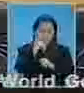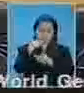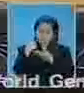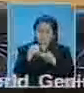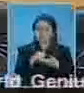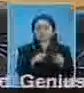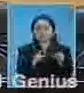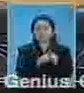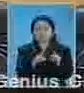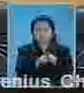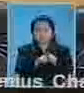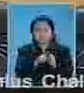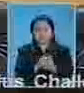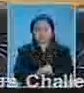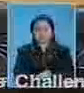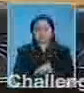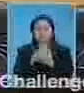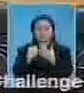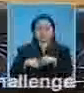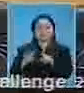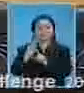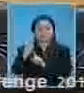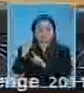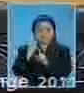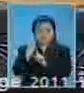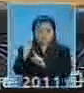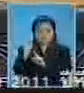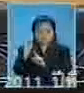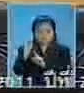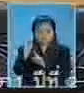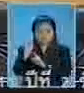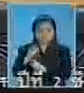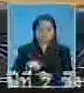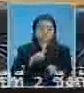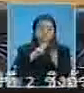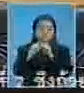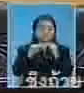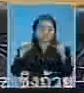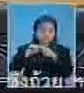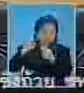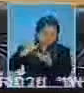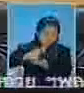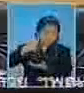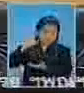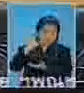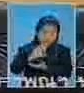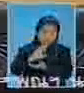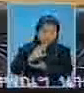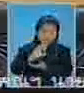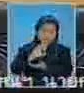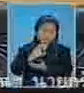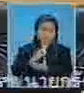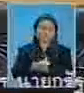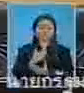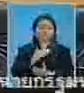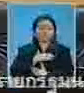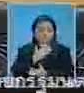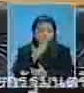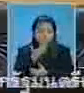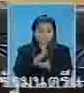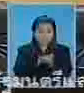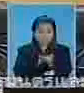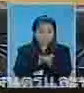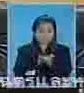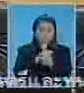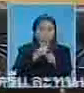ครับคราวนี้ในส่วนของประเด็นที่7ท่านพูดเรื่องของการตั้งงบประมาณนะครับซึ่งผมขออนุญาตที่จะ